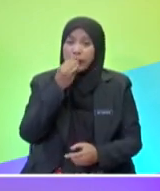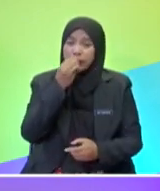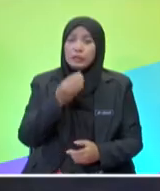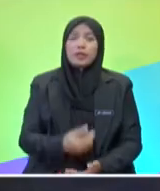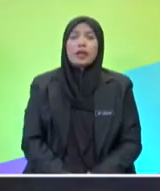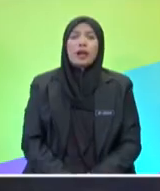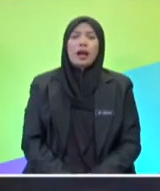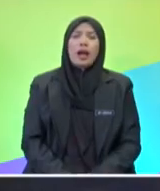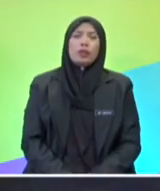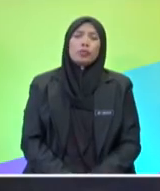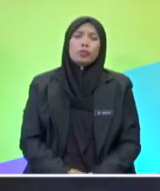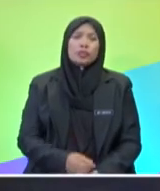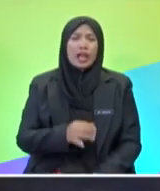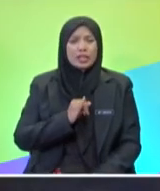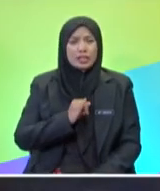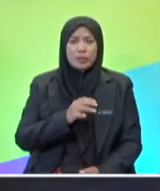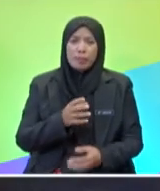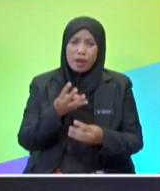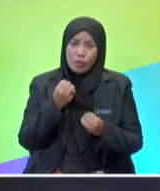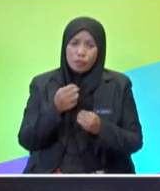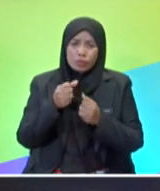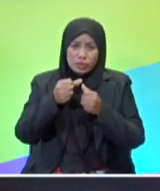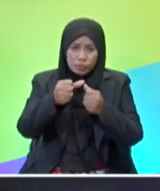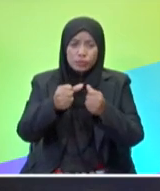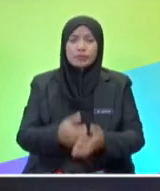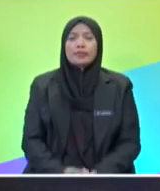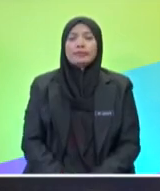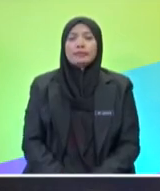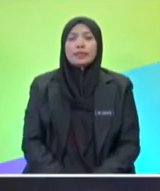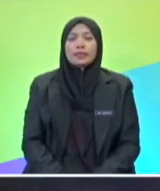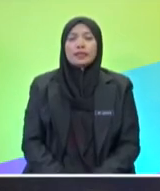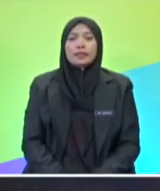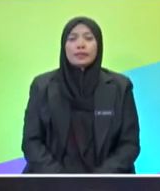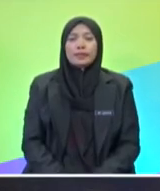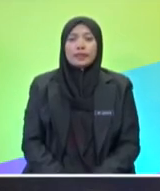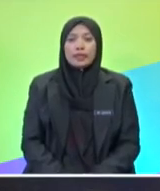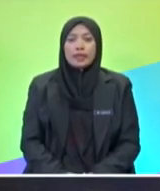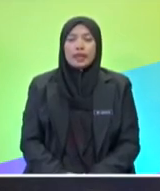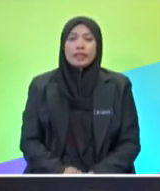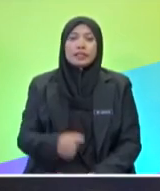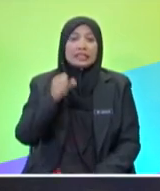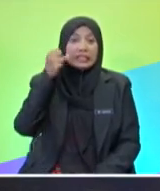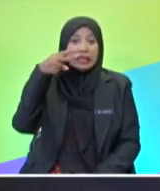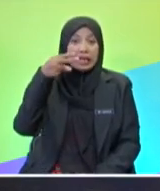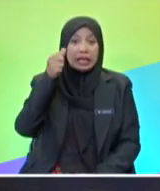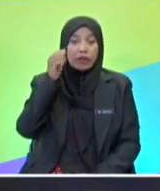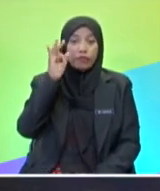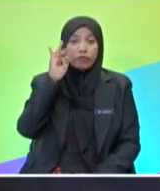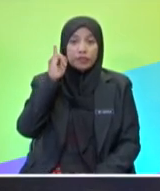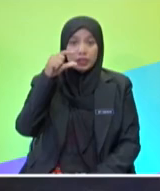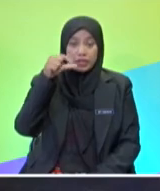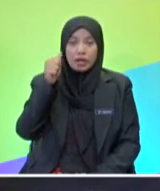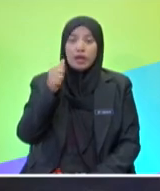Syoknya pergi Kenduri. Saya nak ikutlah macam tu. Nak ikut ke? Nak ikut. Kalau nak ikut, Syafiqah kena pergi bersiap dulu pakai wangi-wangi,